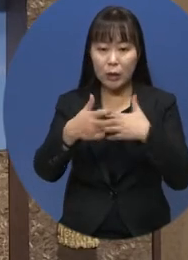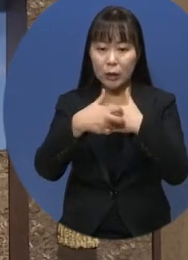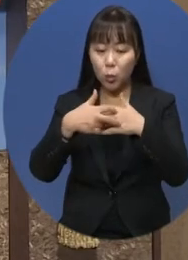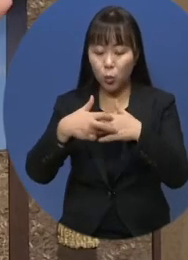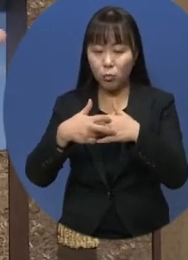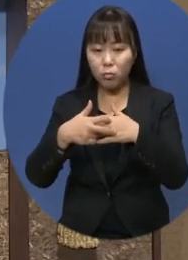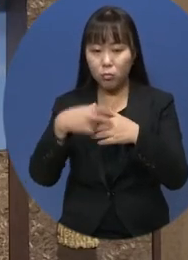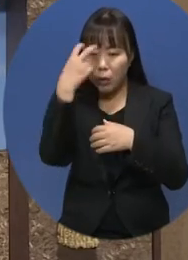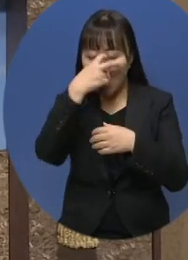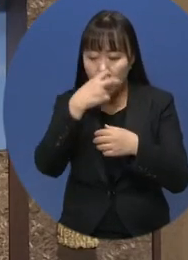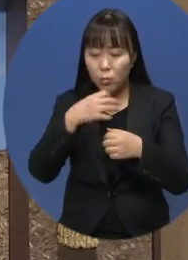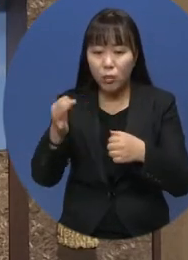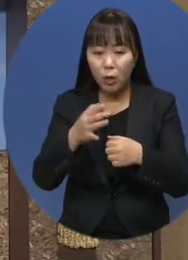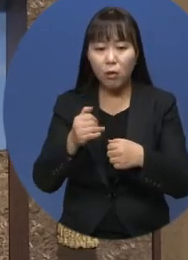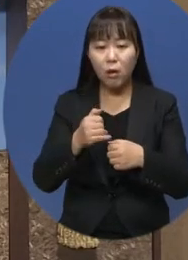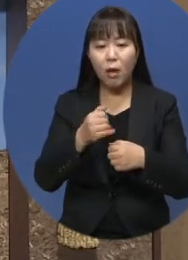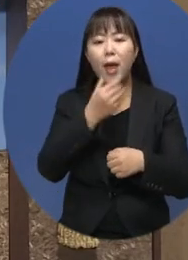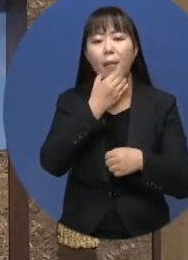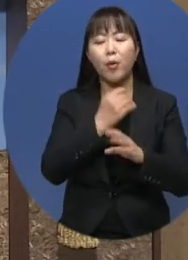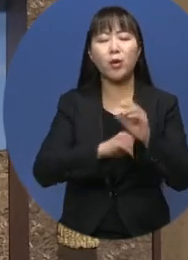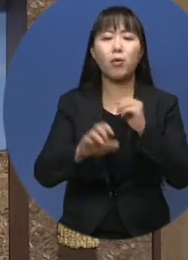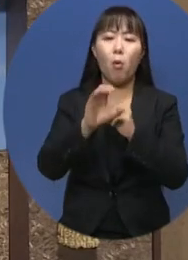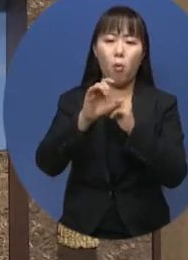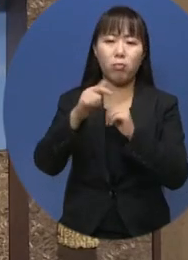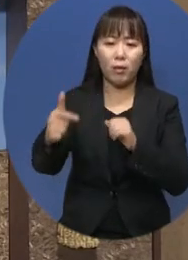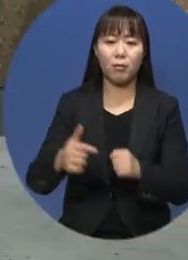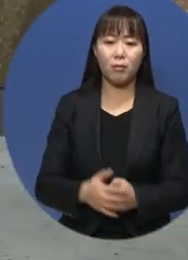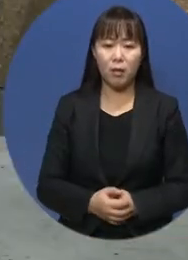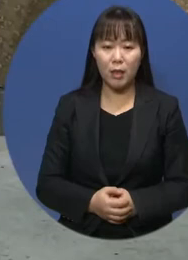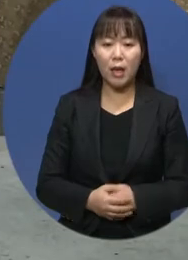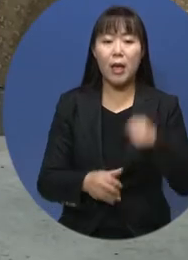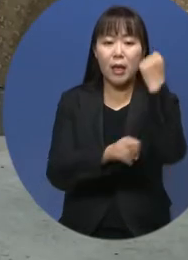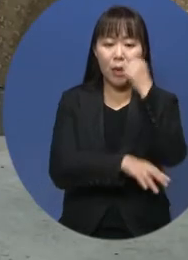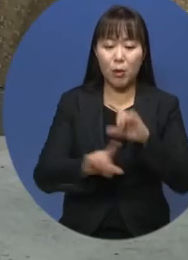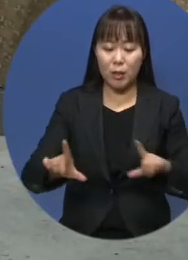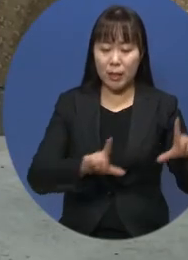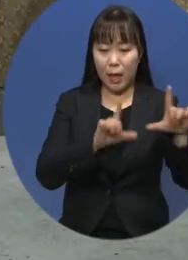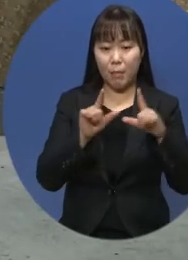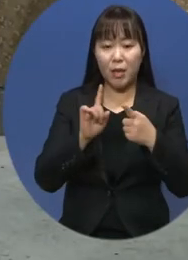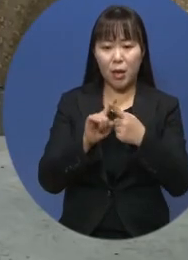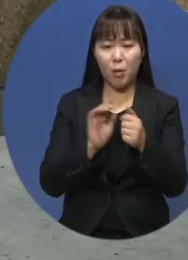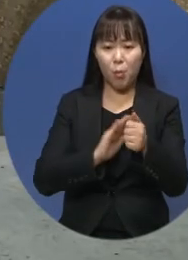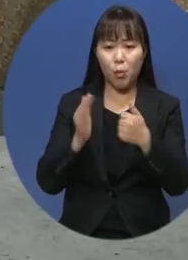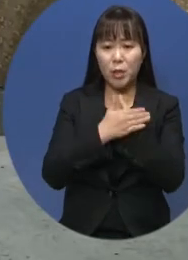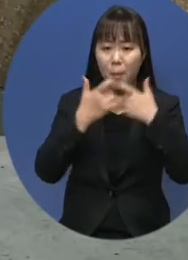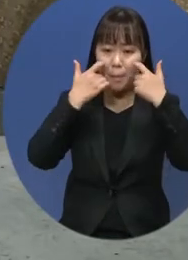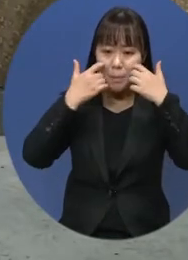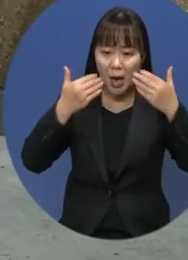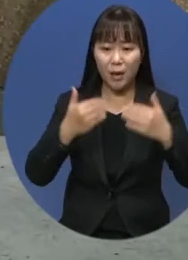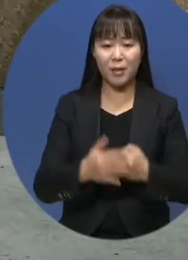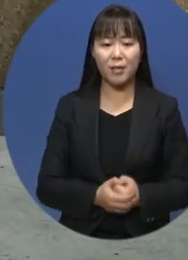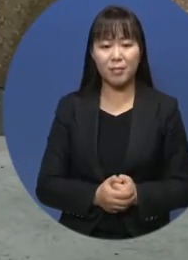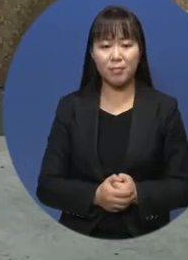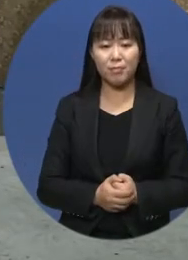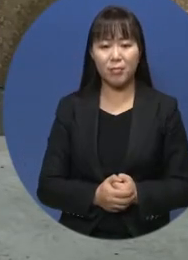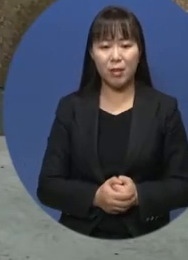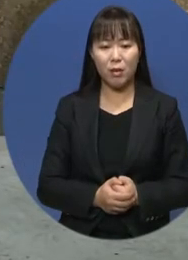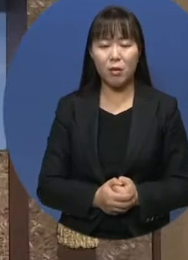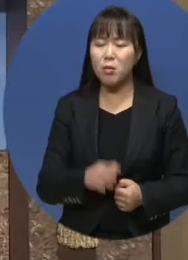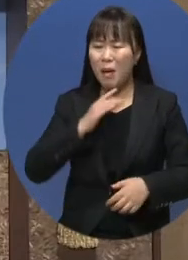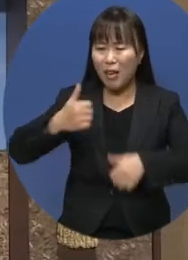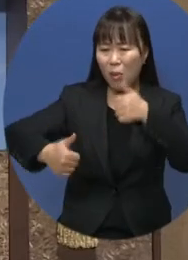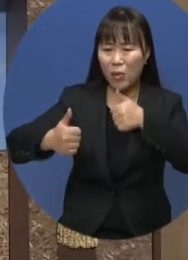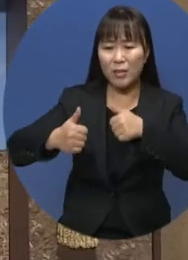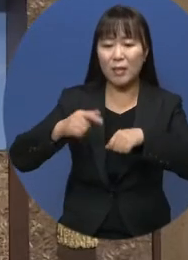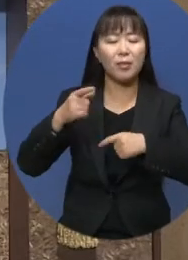하는데 그 분들이 거기서 행복감이 높아 지더라구요 굉장히 삶의 제 보장이 확실하네요 루 막 2개 달기로 경